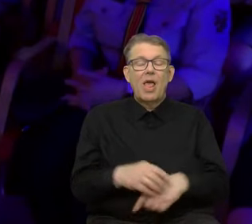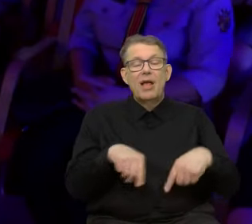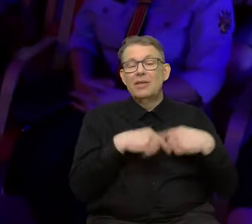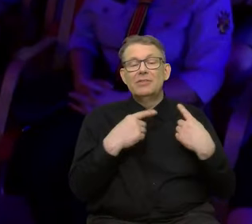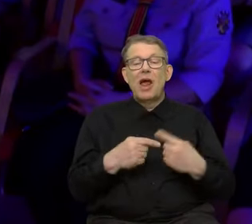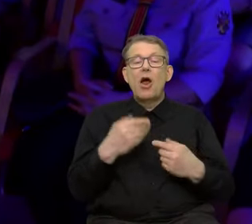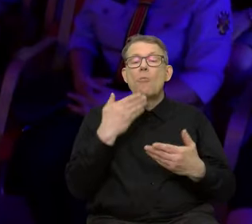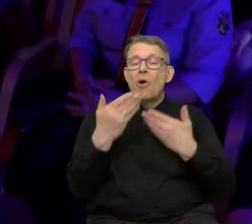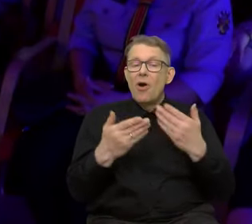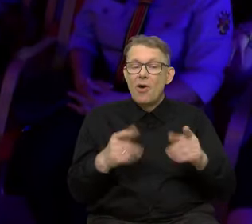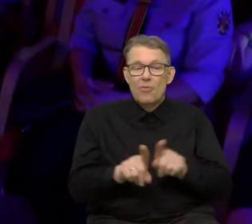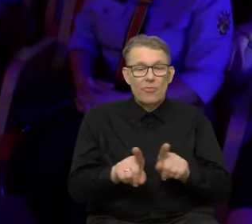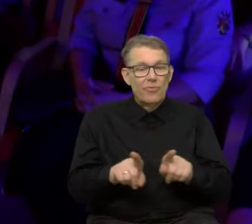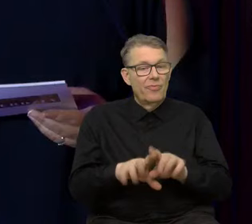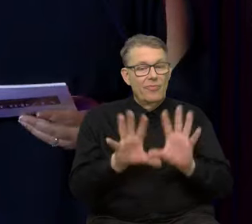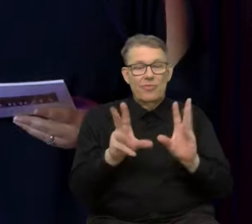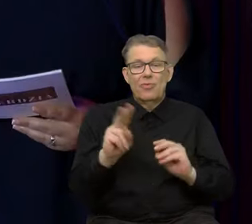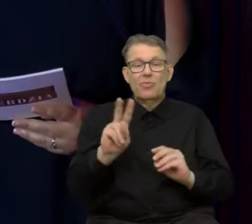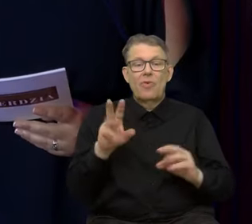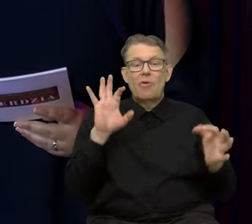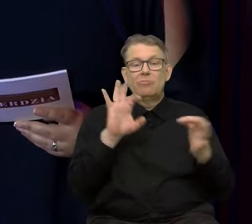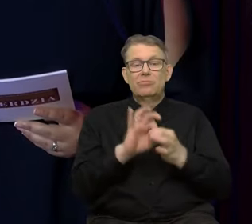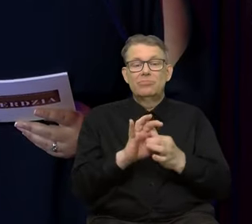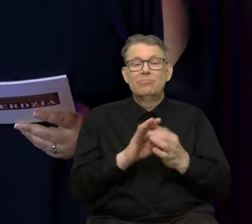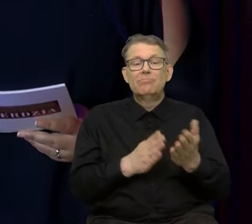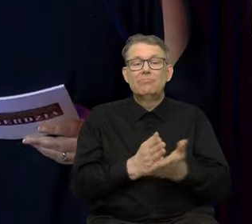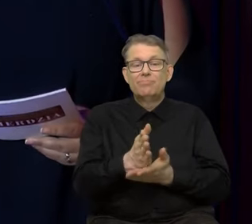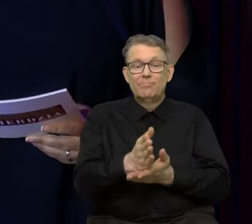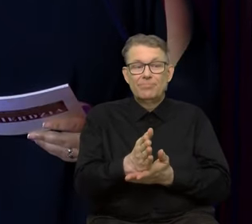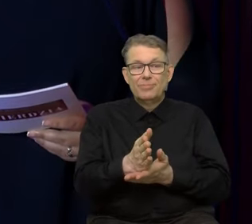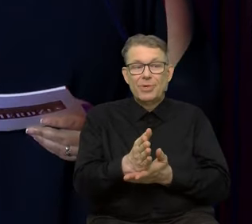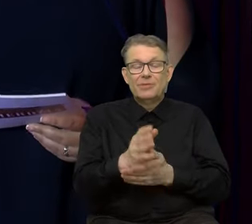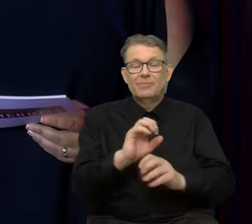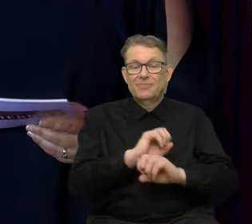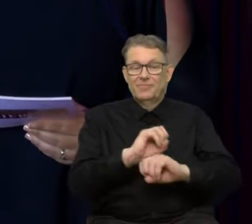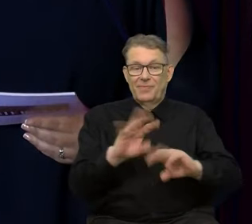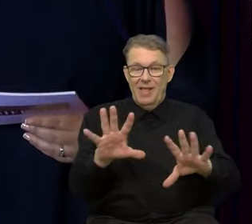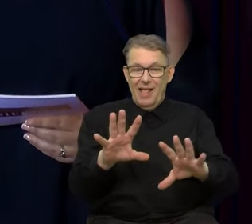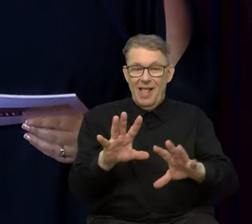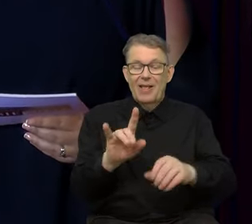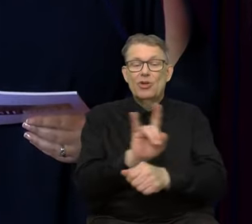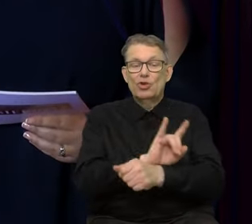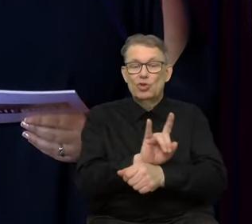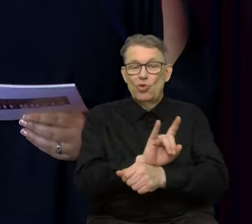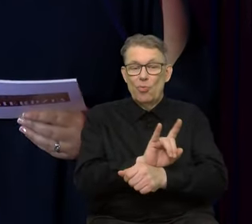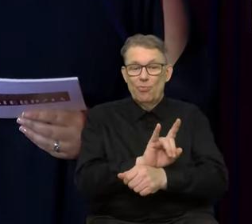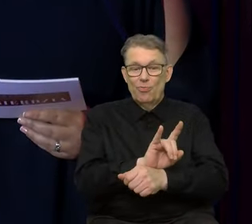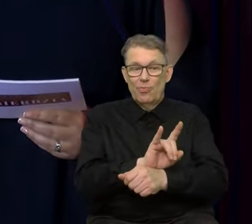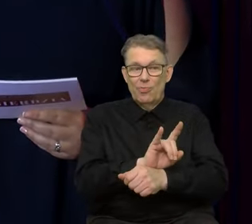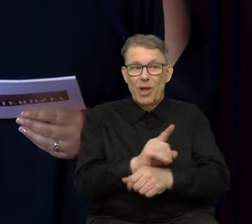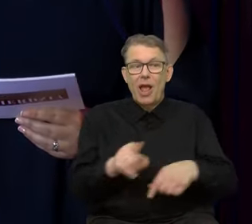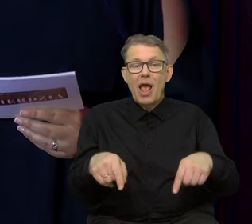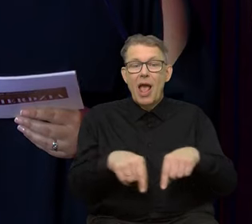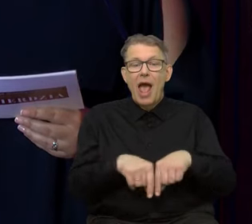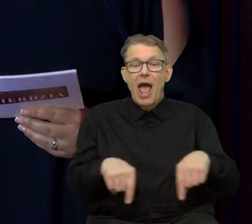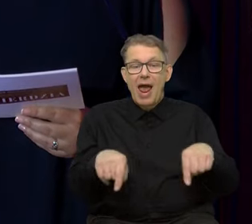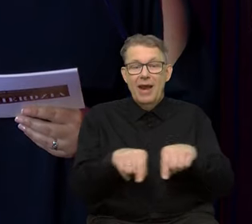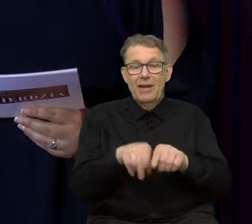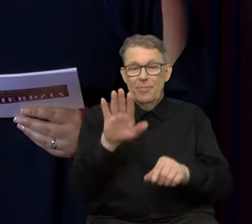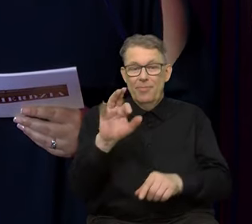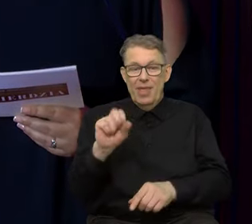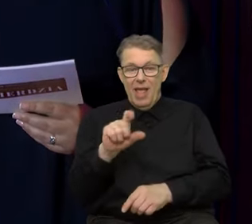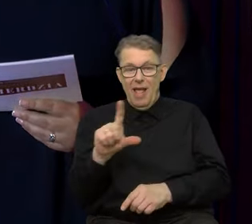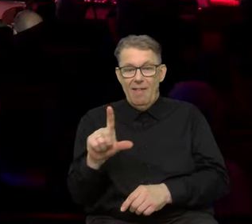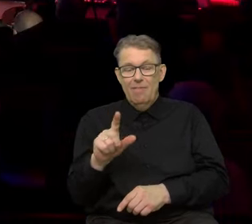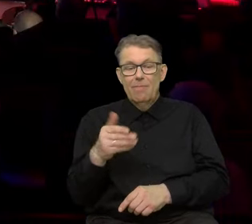Serdecznie pozdrawiamy wszystkich, którzy łączą się z nami poprzez transmisję na kanale YouTube Archibial Media.